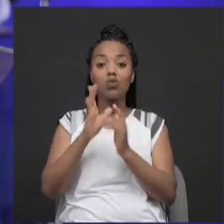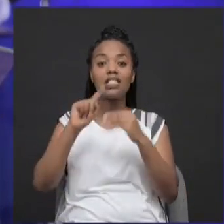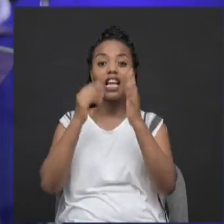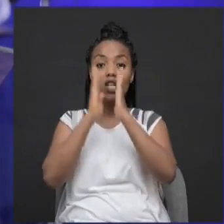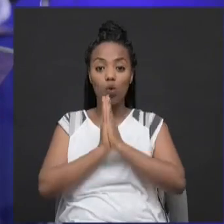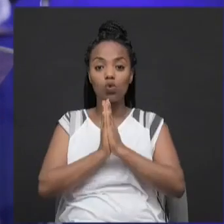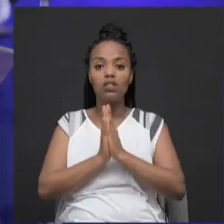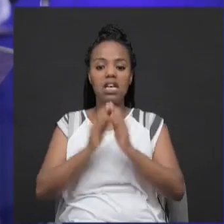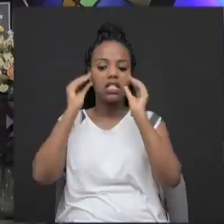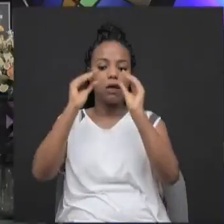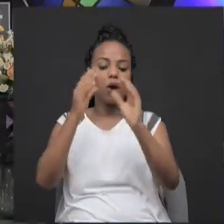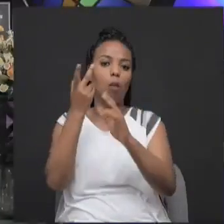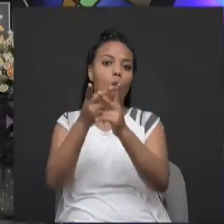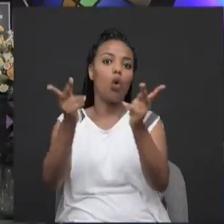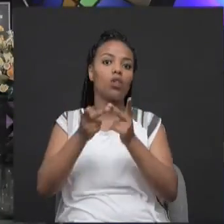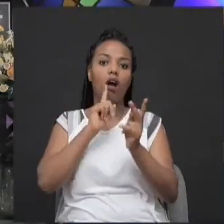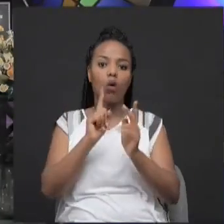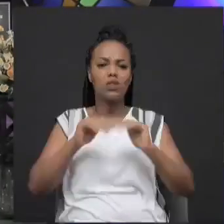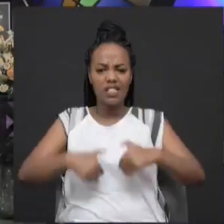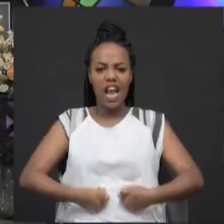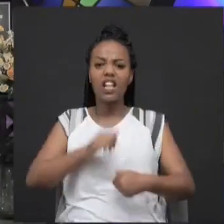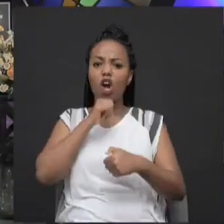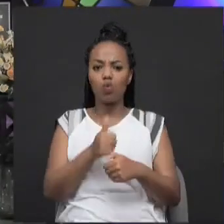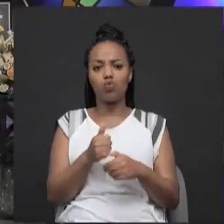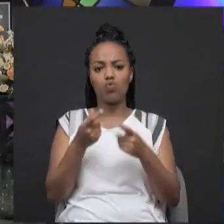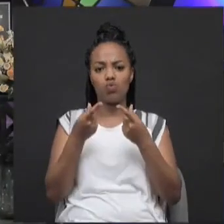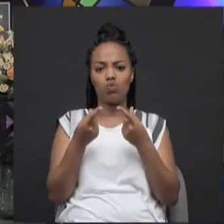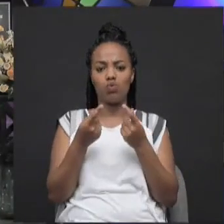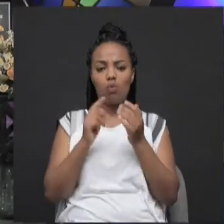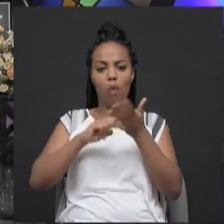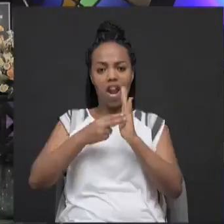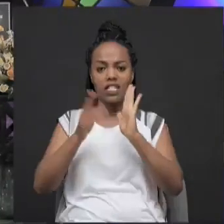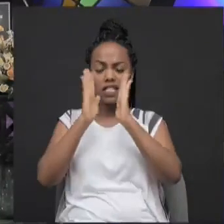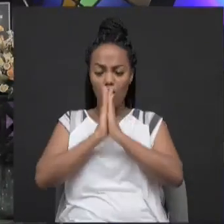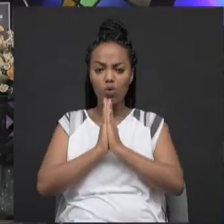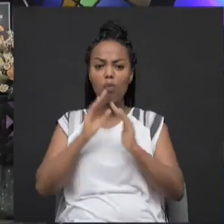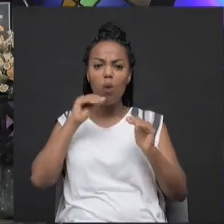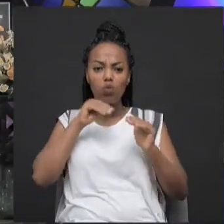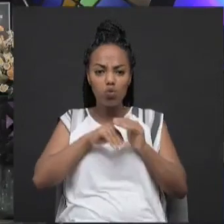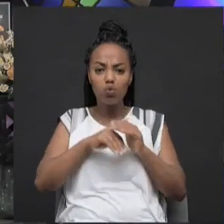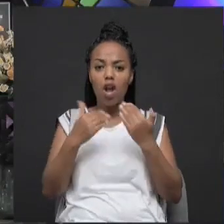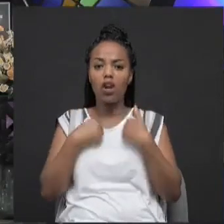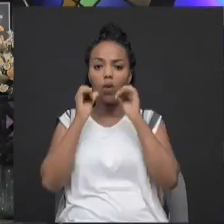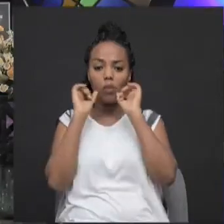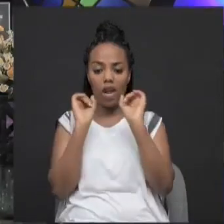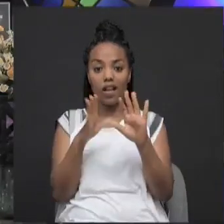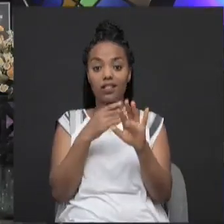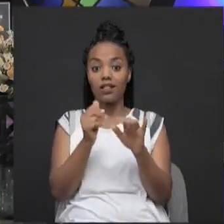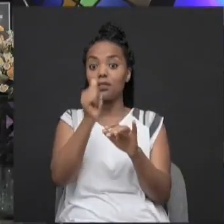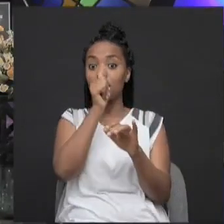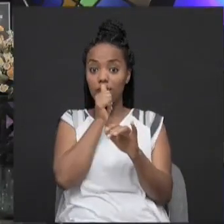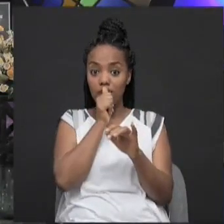ጸሎት ያስተማረበት ቦታ ነው። ሳይታክቱ ማለት ጸሎት በውስጡ ያለውን በረከትና